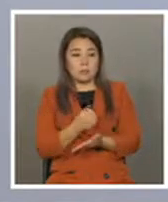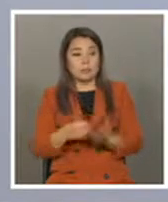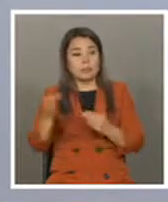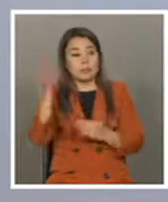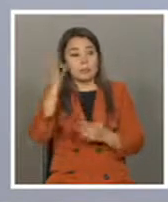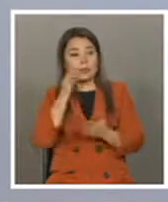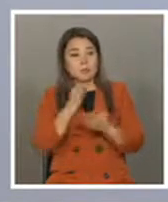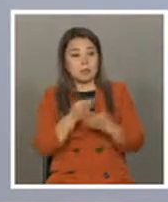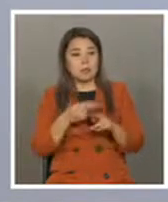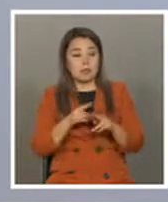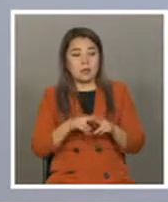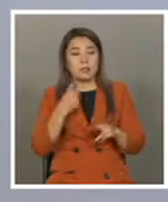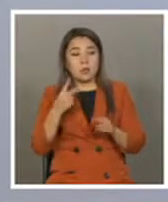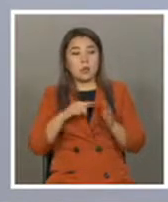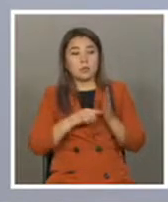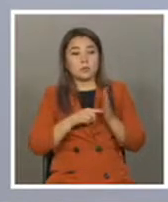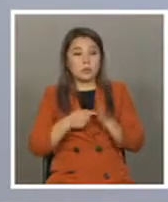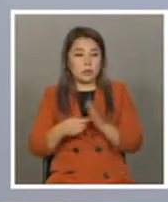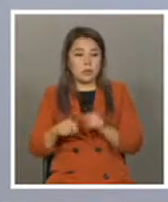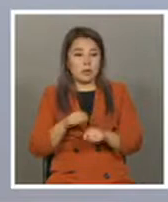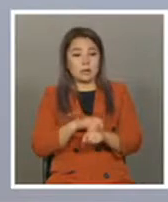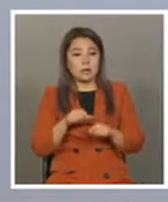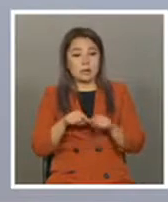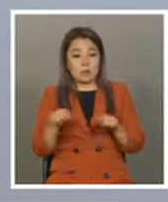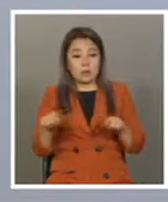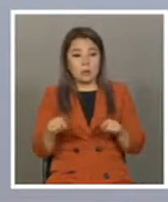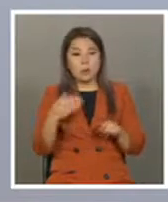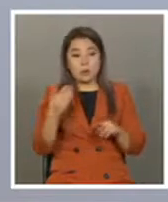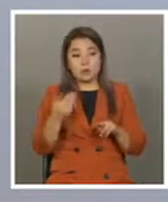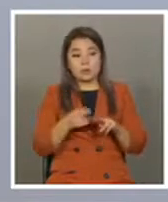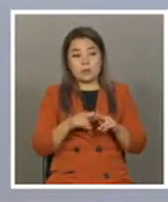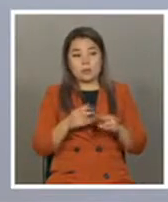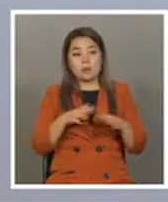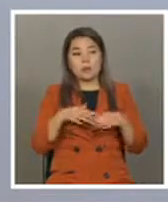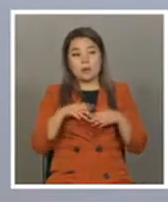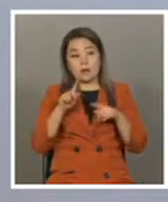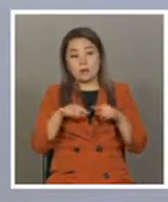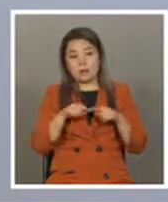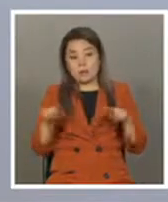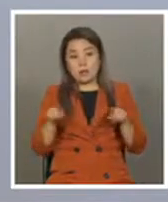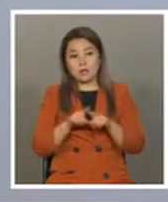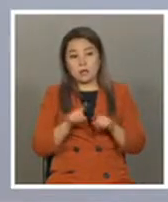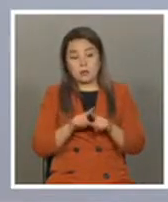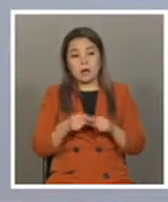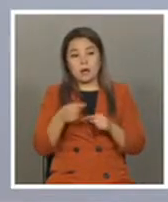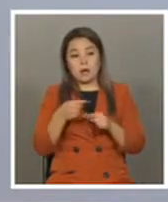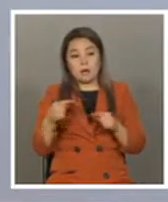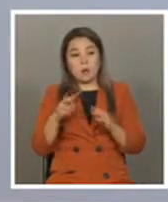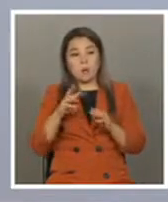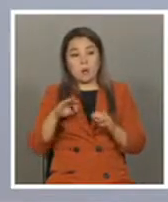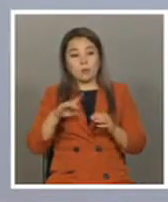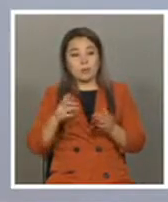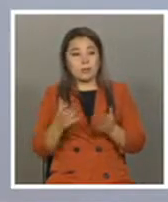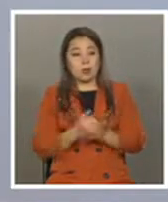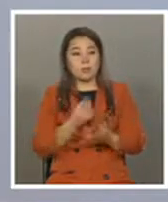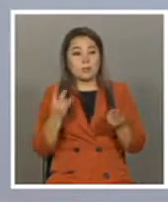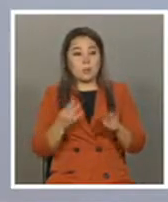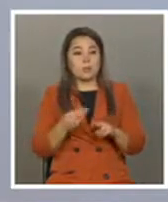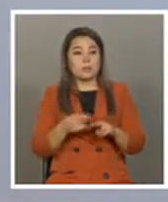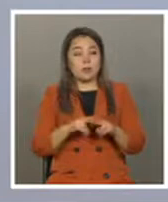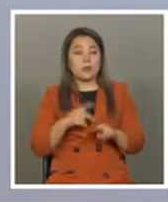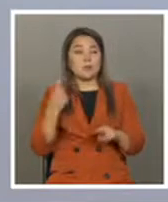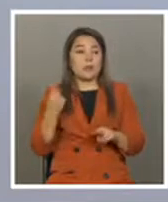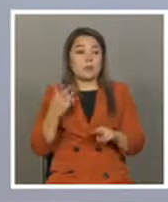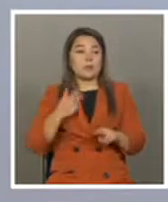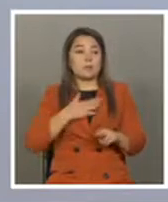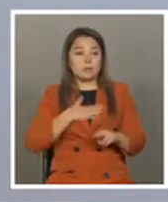түсірейік, яғни екі нүктенің арақашықтығын табу үшін олардың координаттарының айырмасының модулін табу керек. Сонымен бірінші де